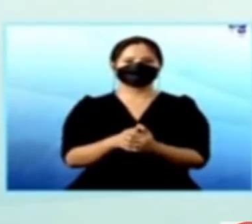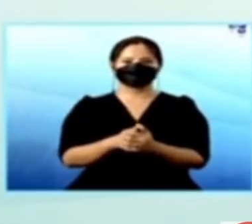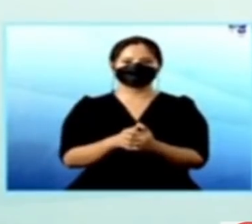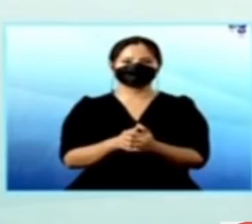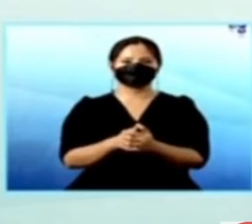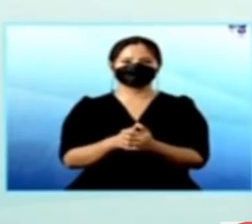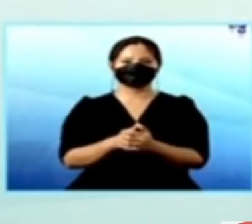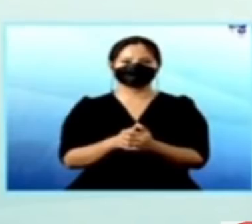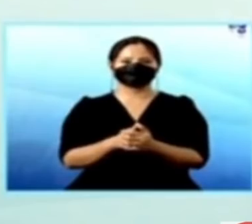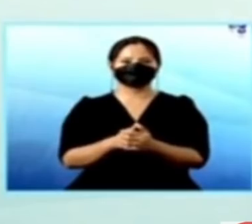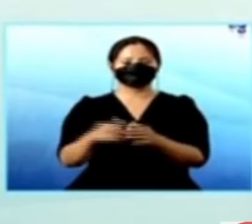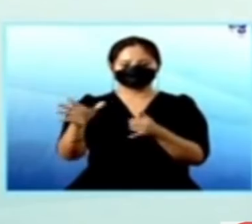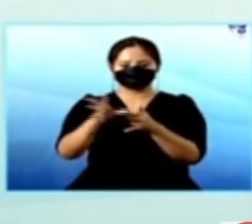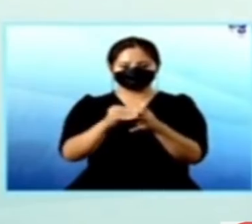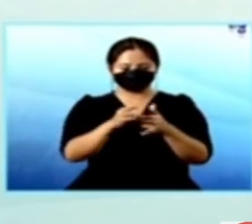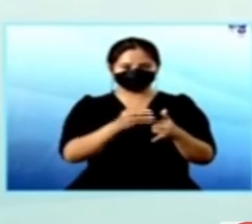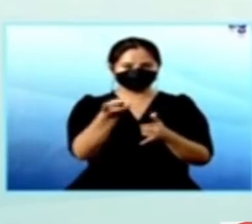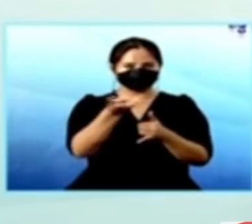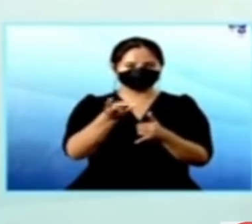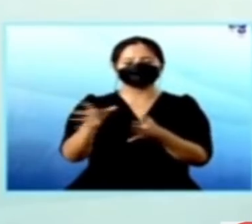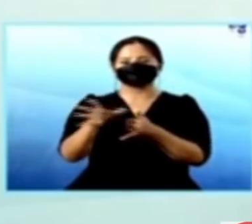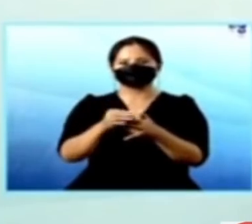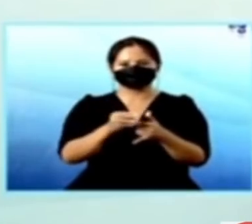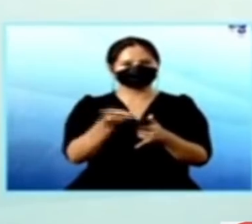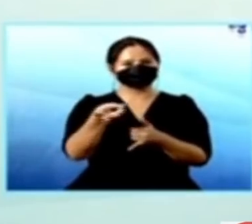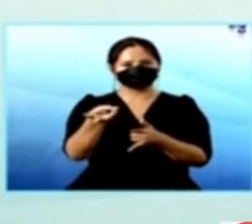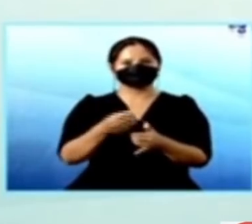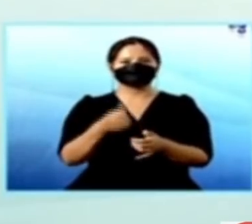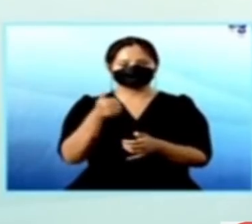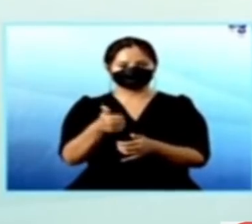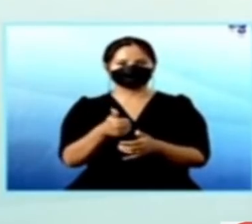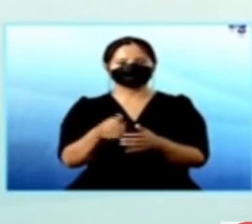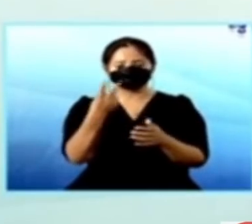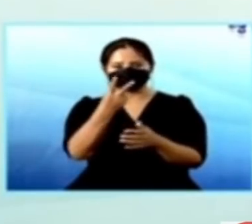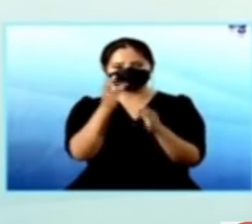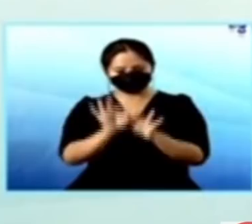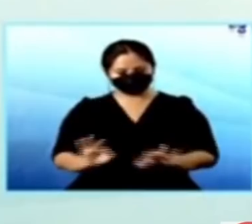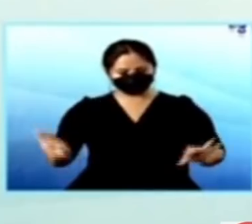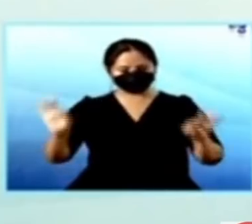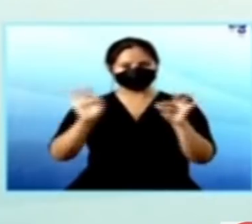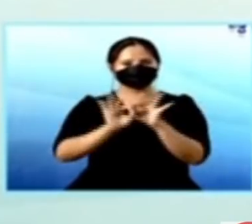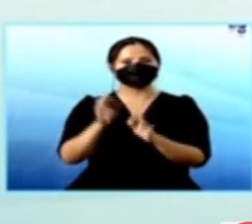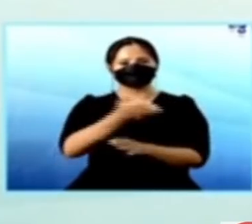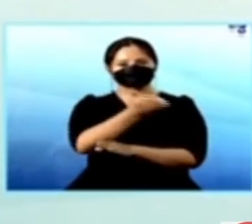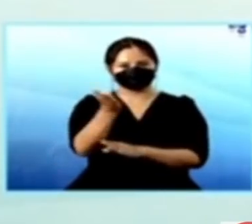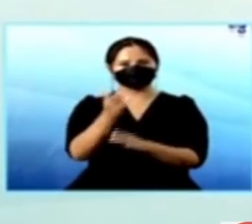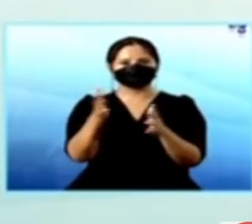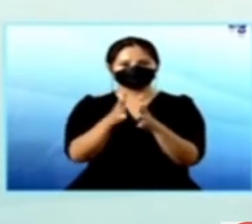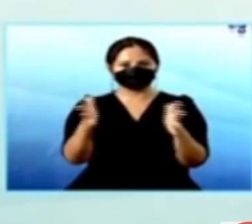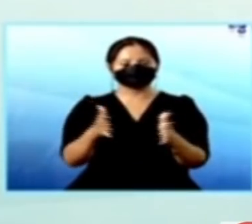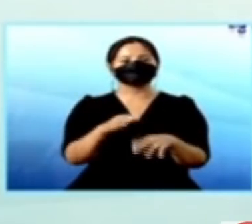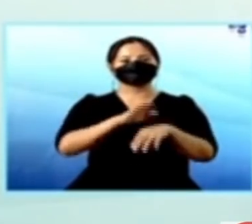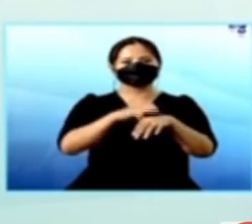ที่สุดให้มีผู้เสียชีวิตหน่อยที่สุดนั่นได้พวกข้าเจ้าเห็นความสำคัญของบรรดาท่านหลายจึงขอเรีย